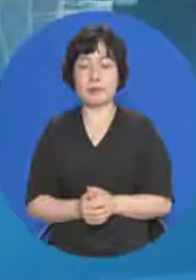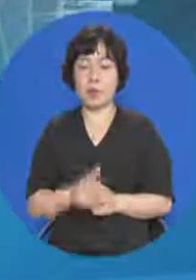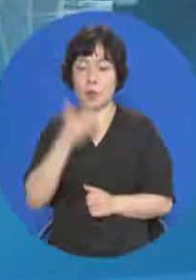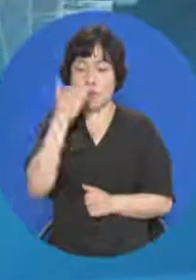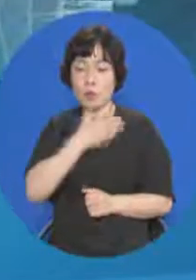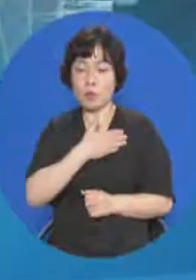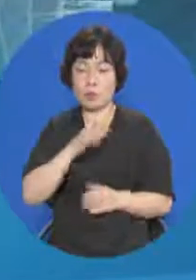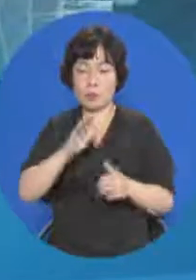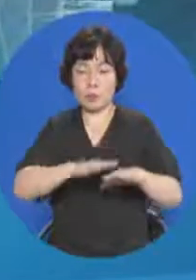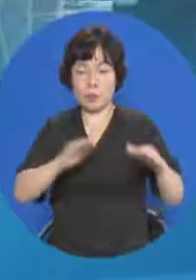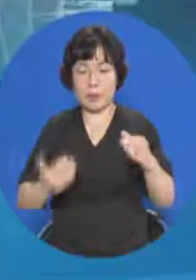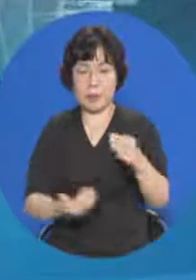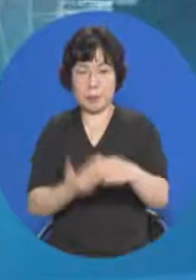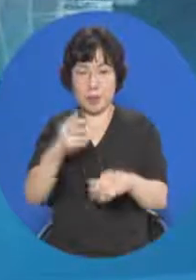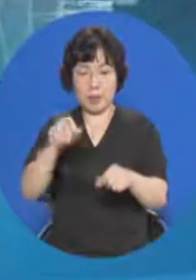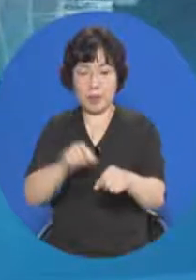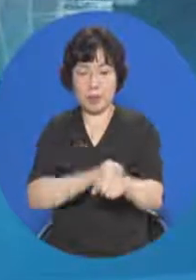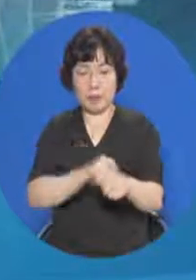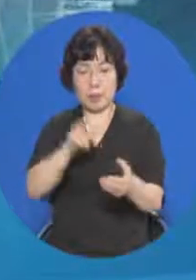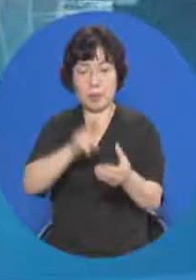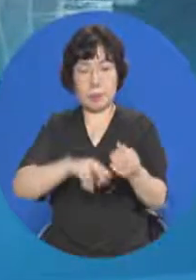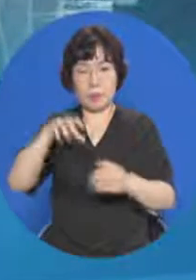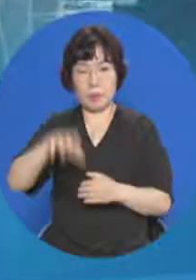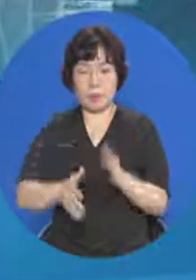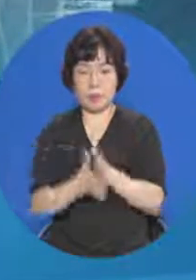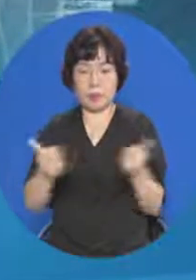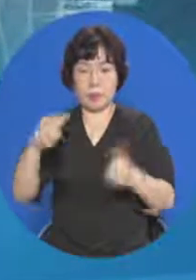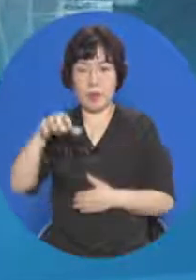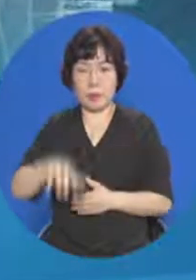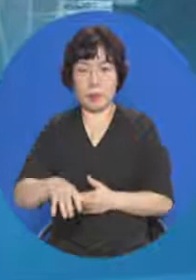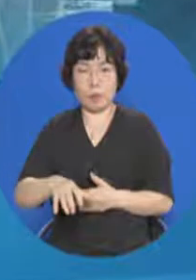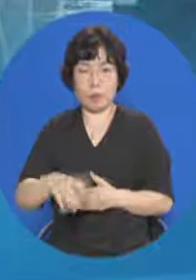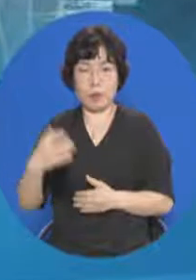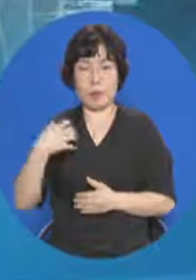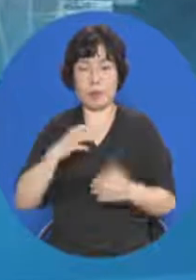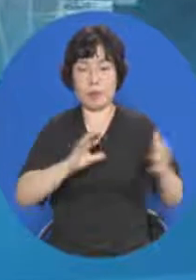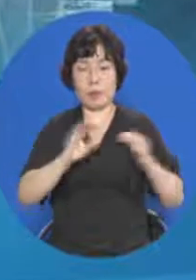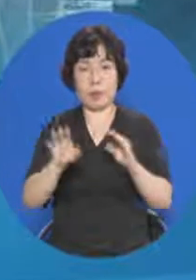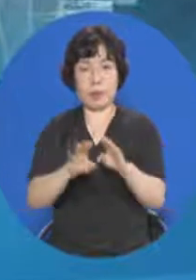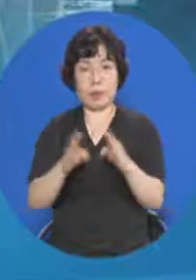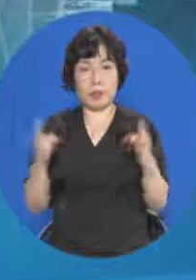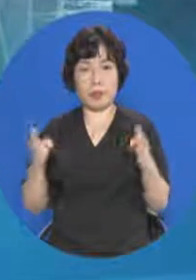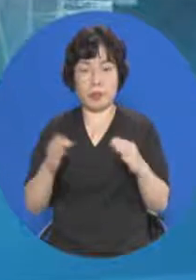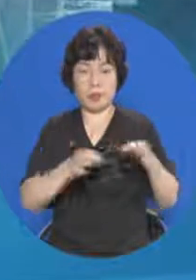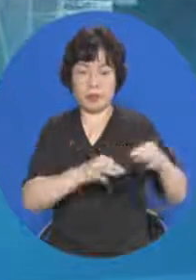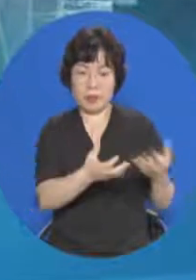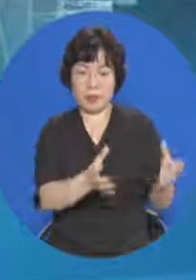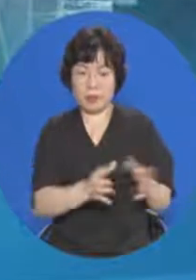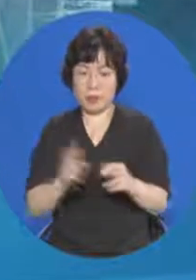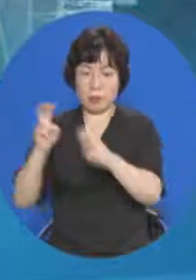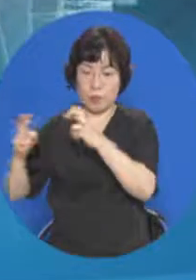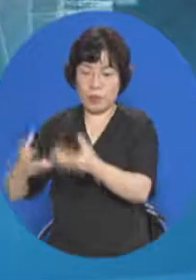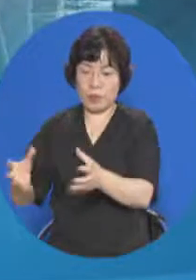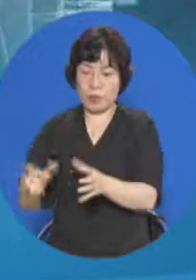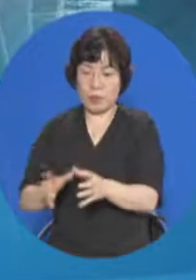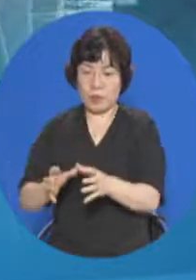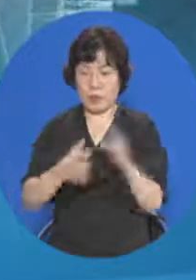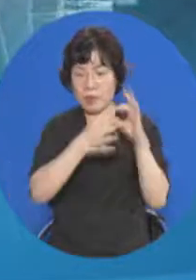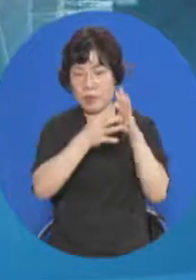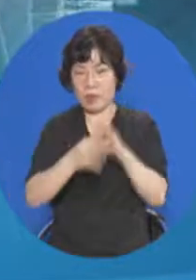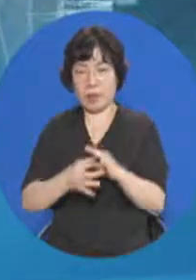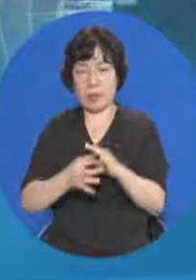여수 수산물 특화시장 문제를 해결하기 위해 시의회 차원의 간담회가 열렸습니다. 상인회와 회사 측은 여전히